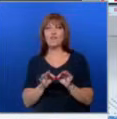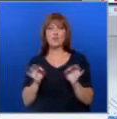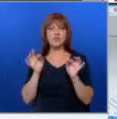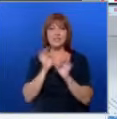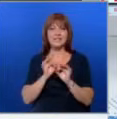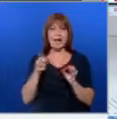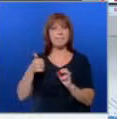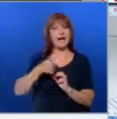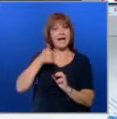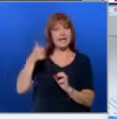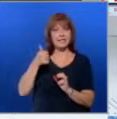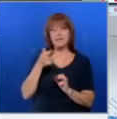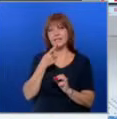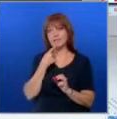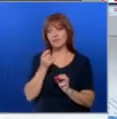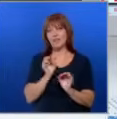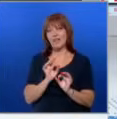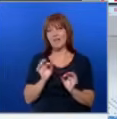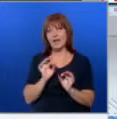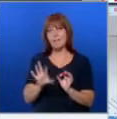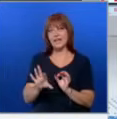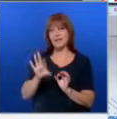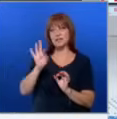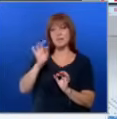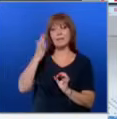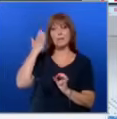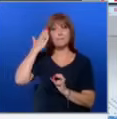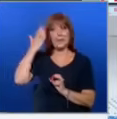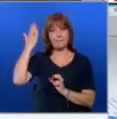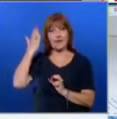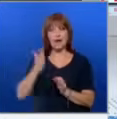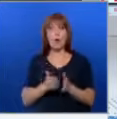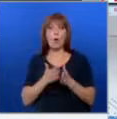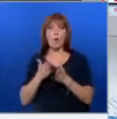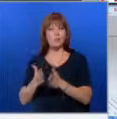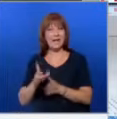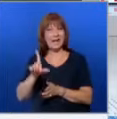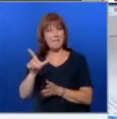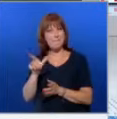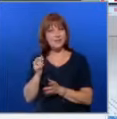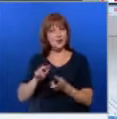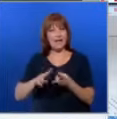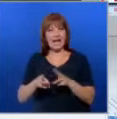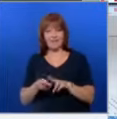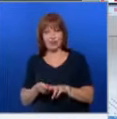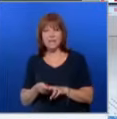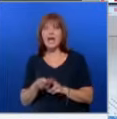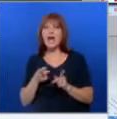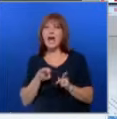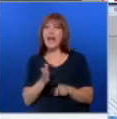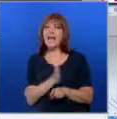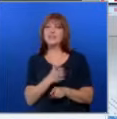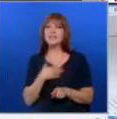еднозначен лидер, затова и няма ясна номинация за премиер. Освен отмяна на пенсионната реформа на Макрон, левите искат